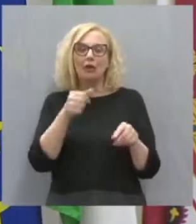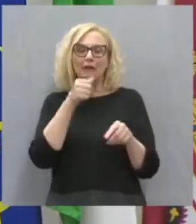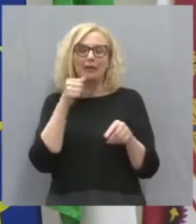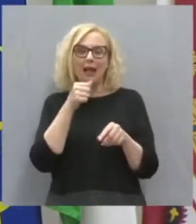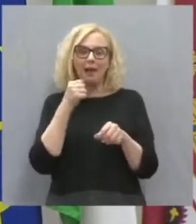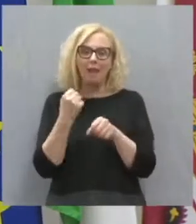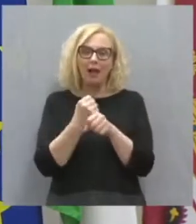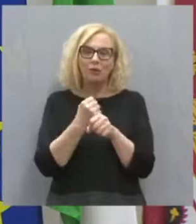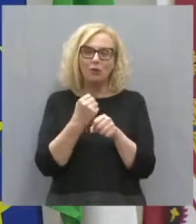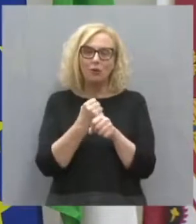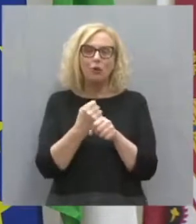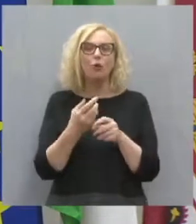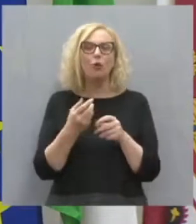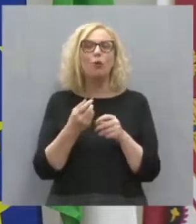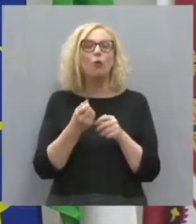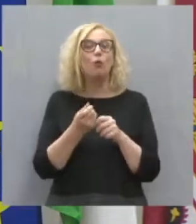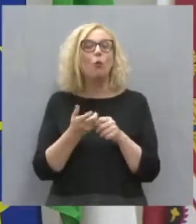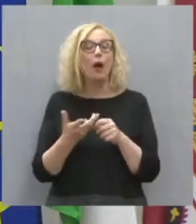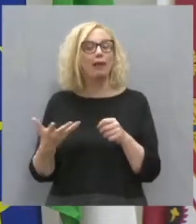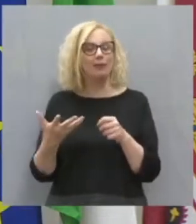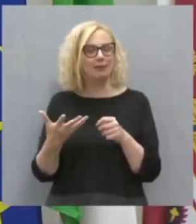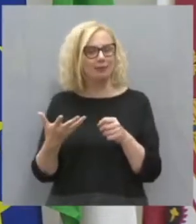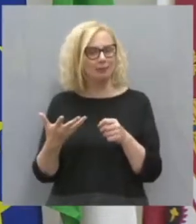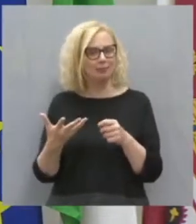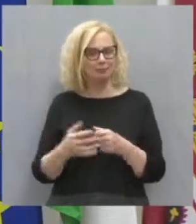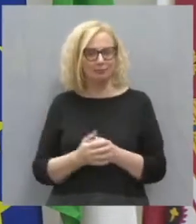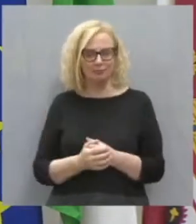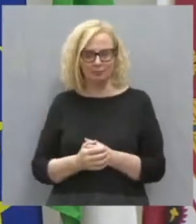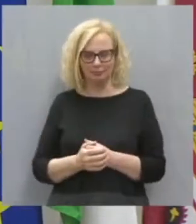garantire la tenuta di questa maratona